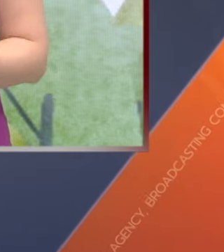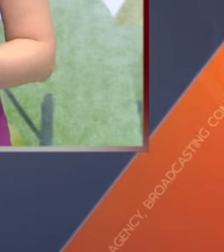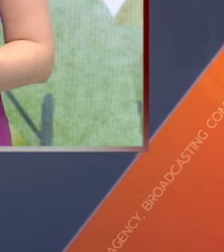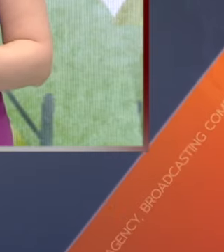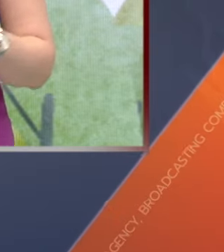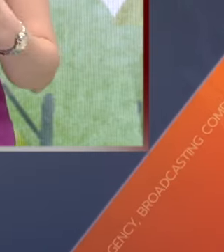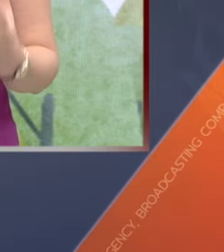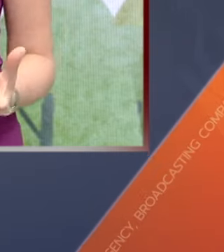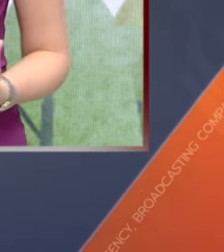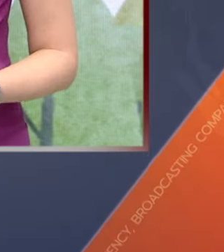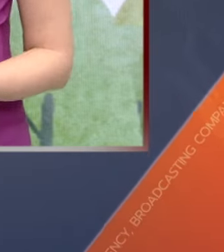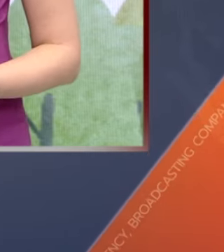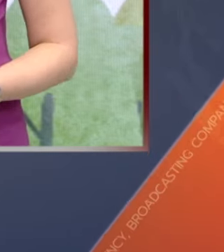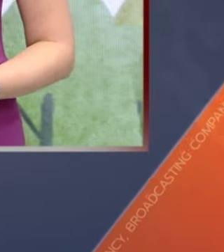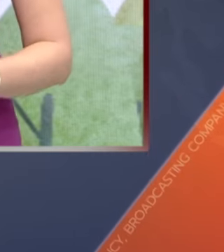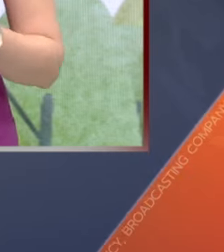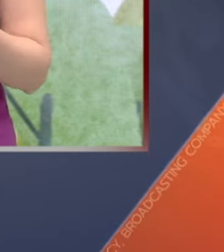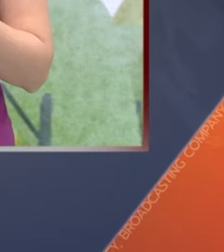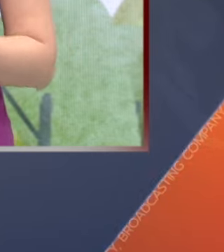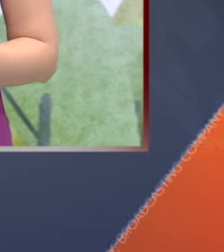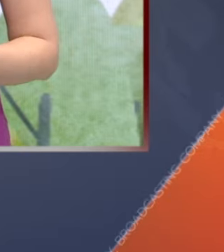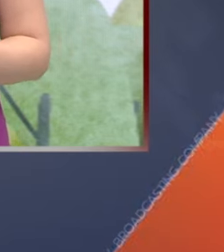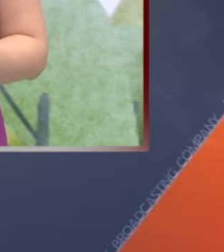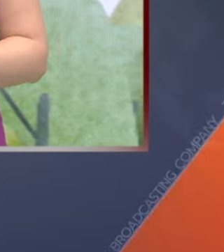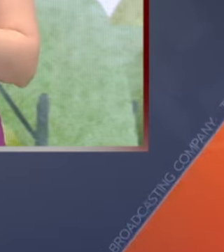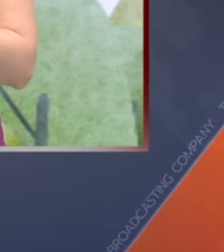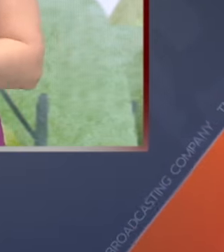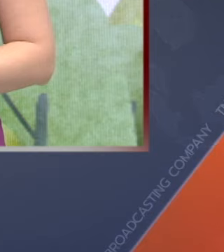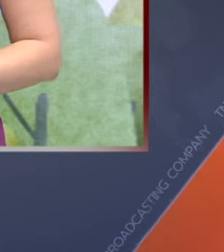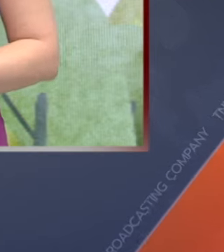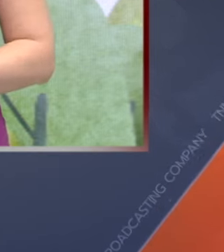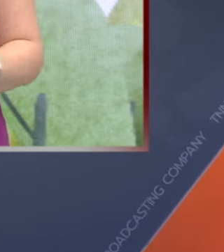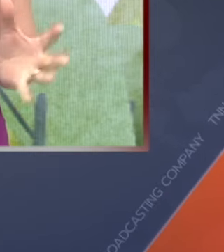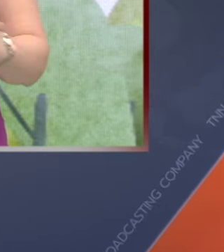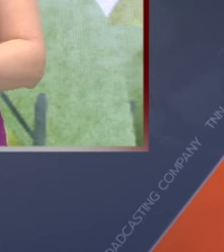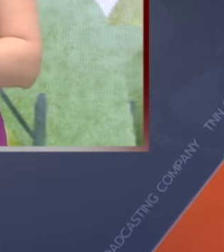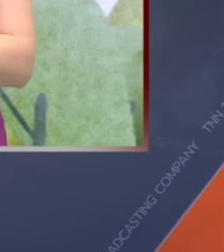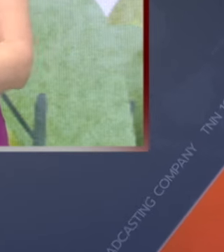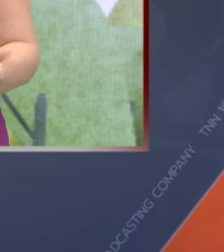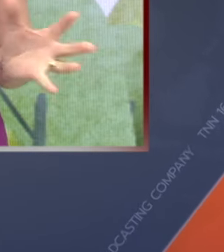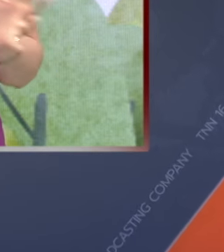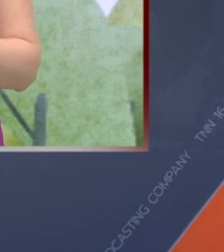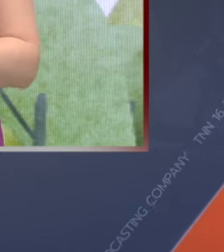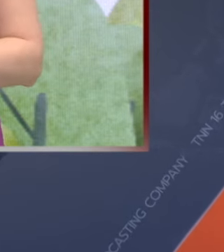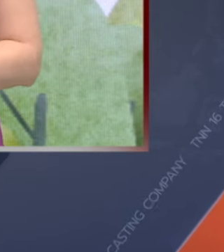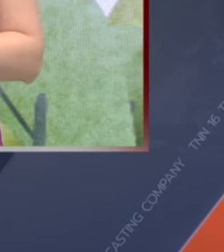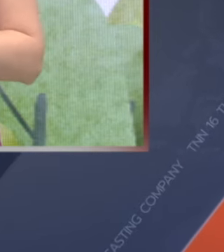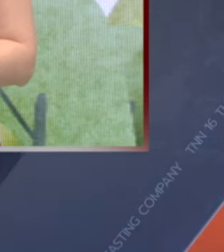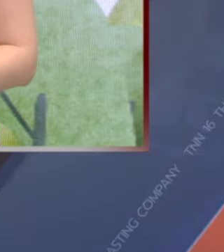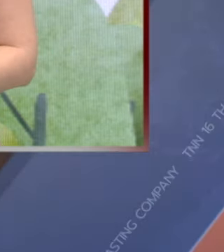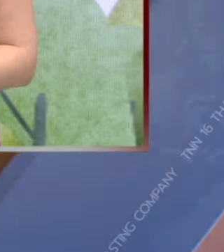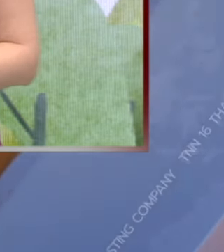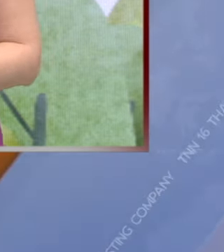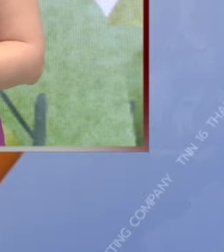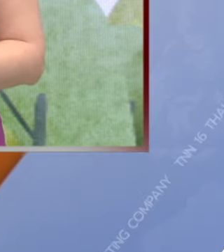อายุจะได้ไม่เหลือเป็นขยะเศษอาหารแต่มันต้องมีขยะอยู่บ้างคุณผู้ชมเอาไปทำปุ๋ยนะคะอย่าไปเทรวมกับขยะพลาสติกหรือว่าอื่นๆก็